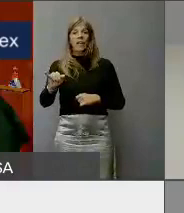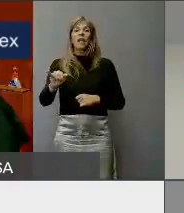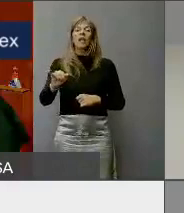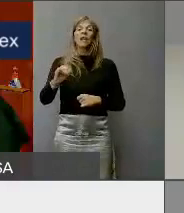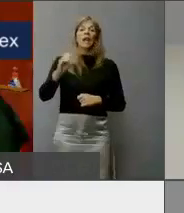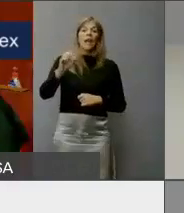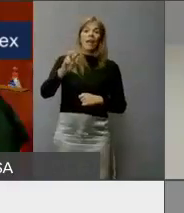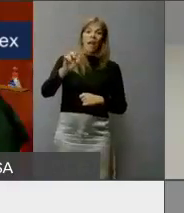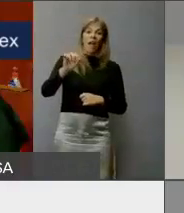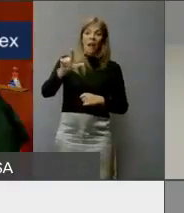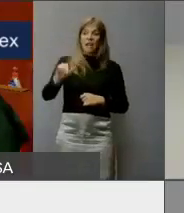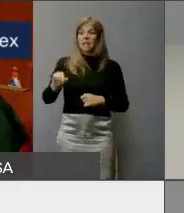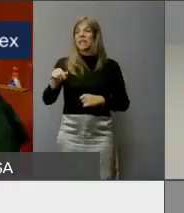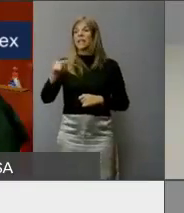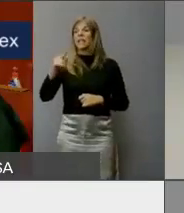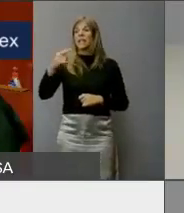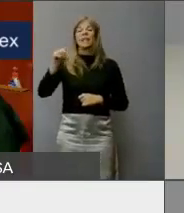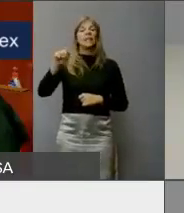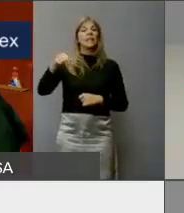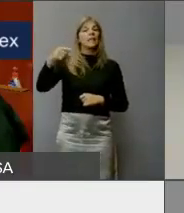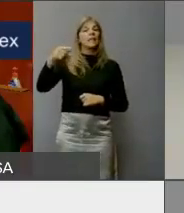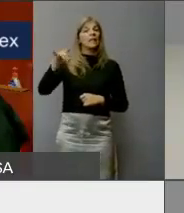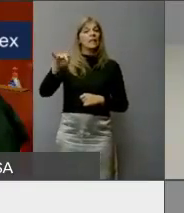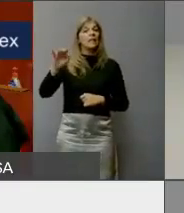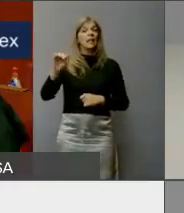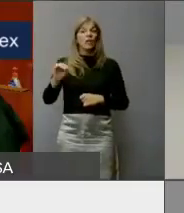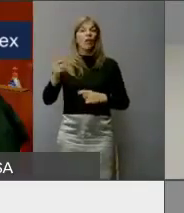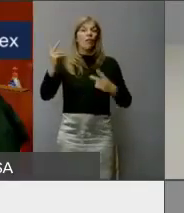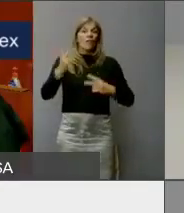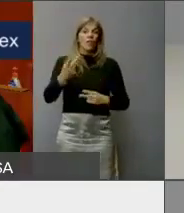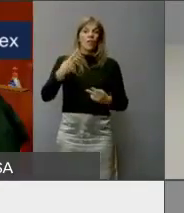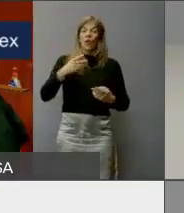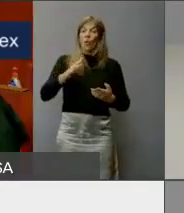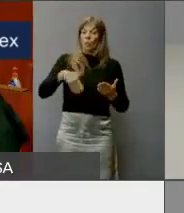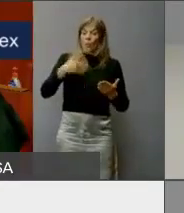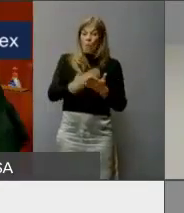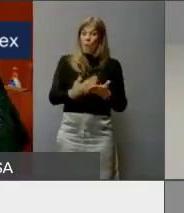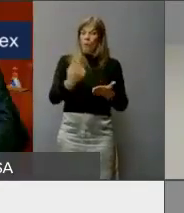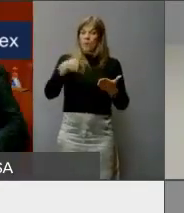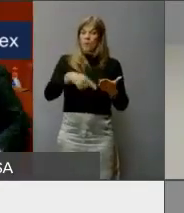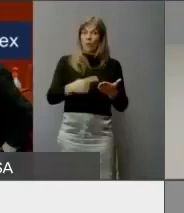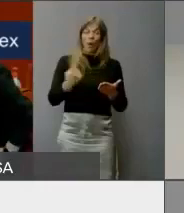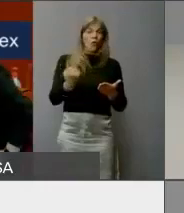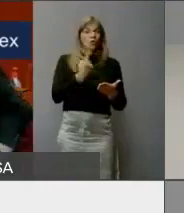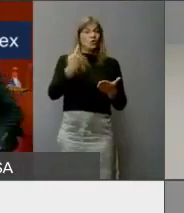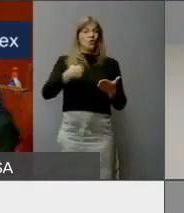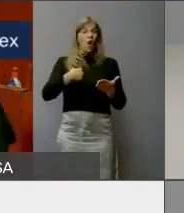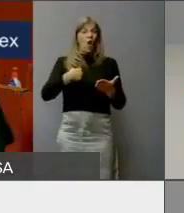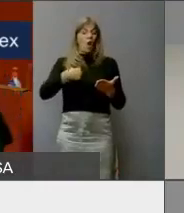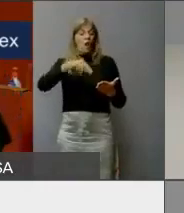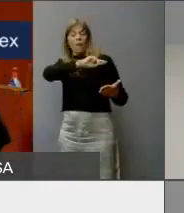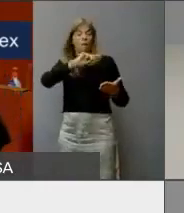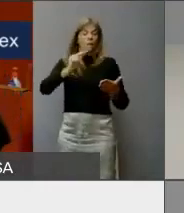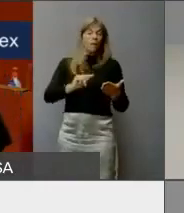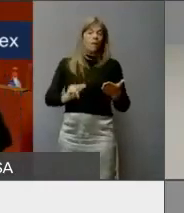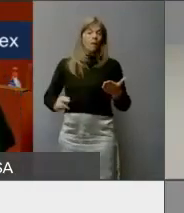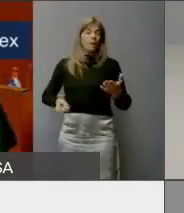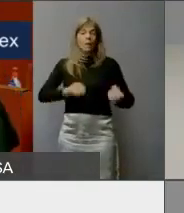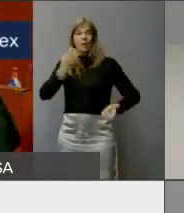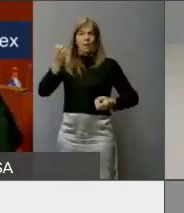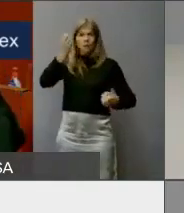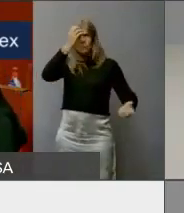valli dottor gandino io non ho partorito questa proposta nel solipsismo di una notte di mezza estate